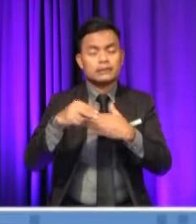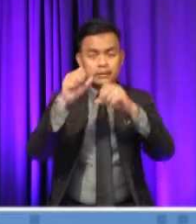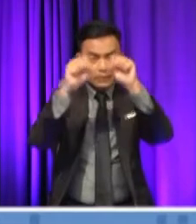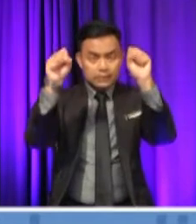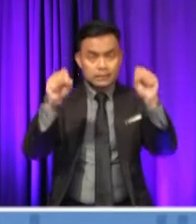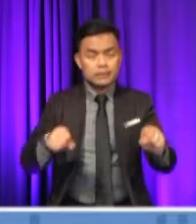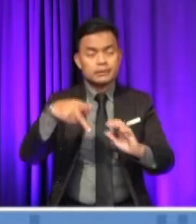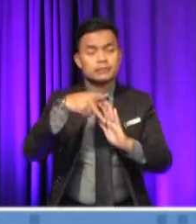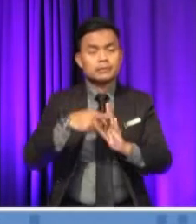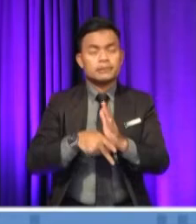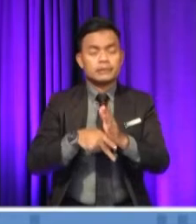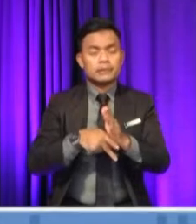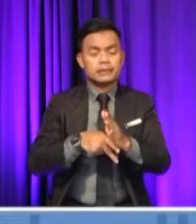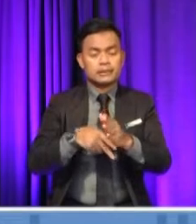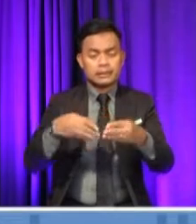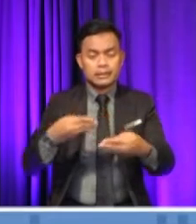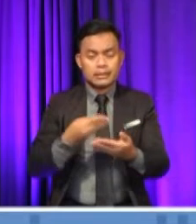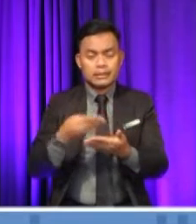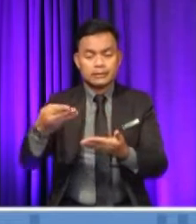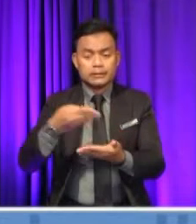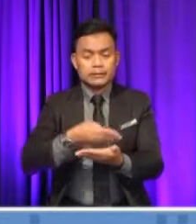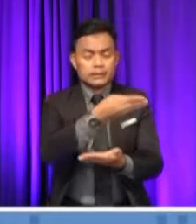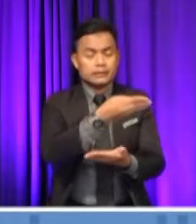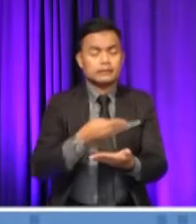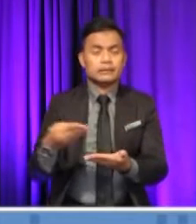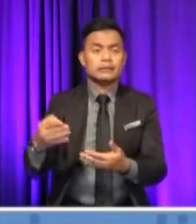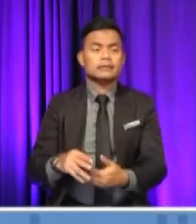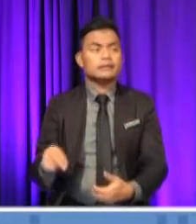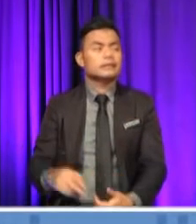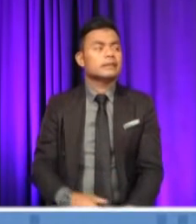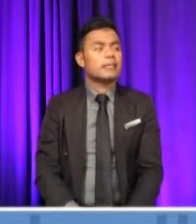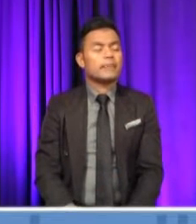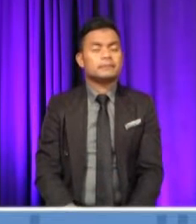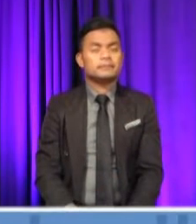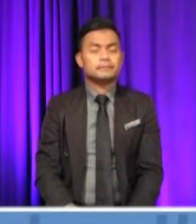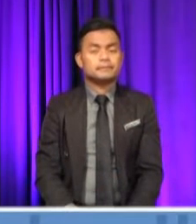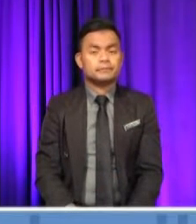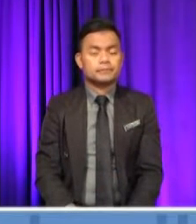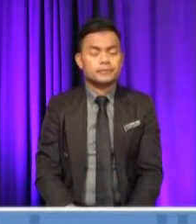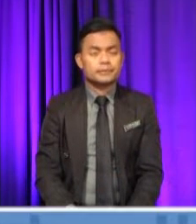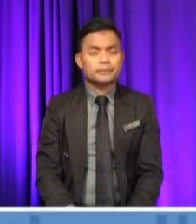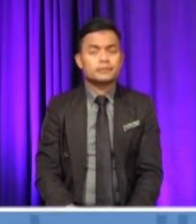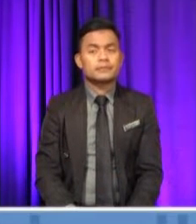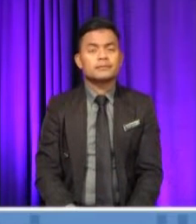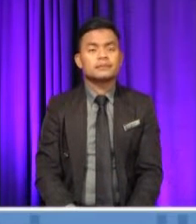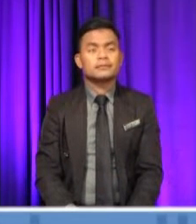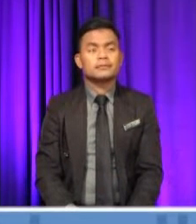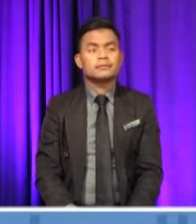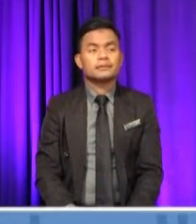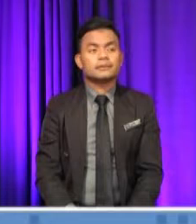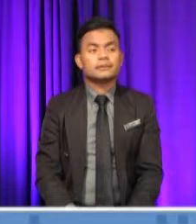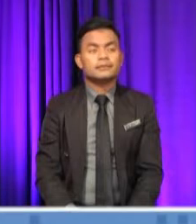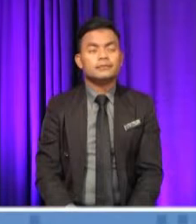tak ya jawapan Syaira? Lihat jawapannya. Sistem penjanaan Betul. betul. Okey, bagus. Sistem penghantaran pun betul. Baik.